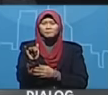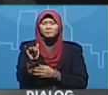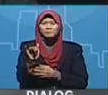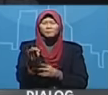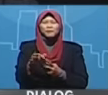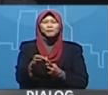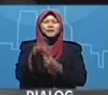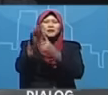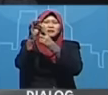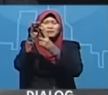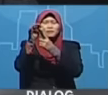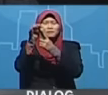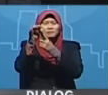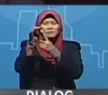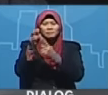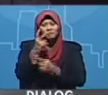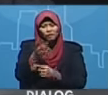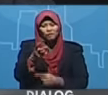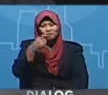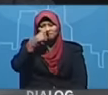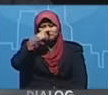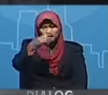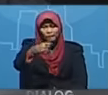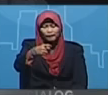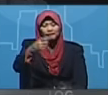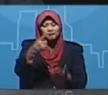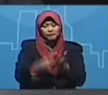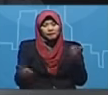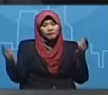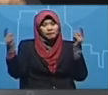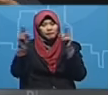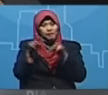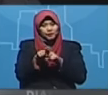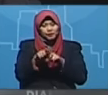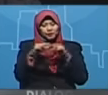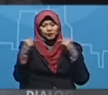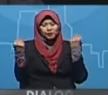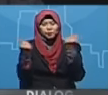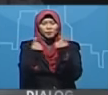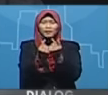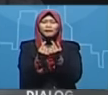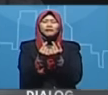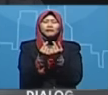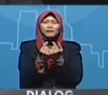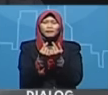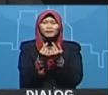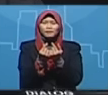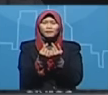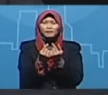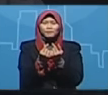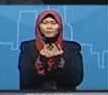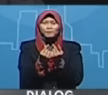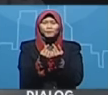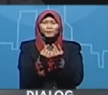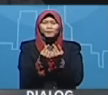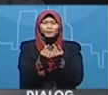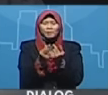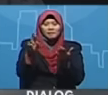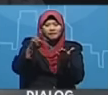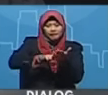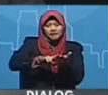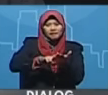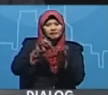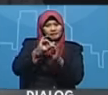klasik lah. Okey. Nampaknya menarik. Apa yang berlaku ialah kumpulan ini tadi mengambil satu package daripada